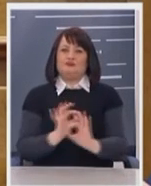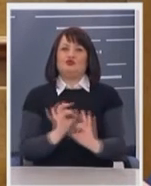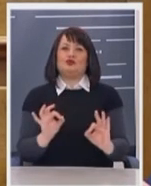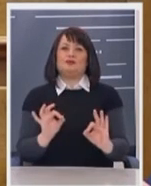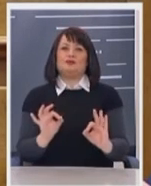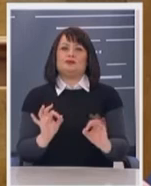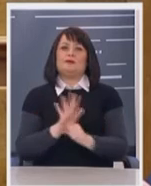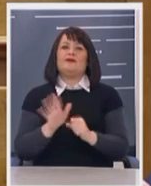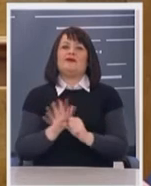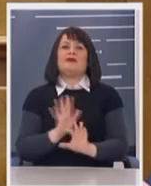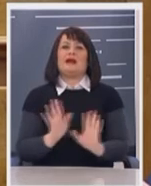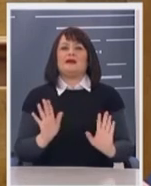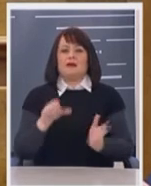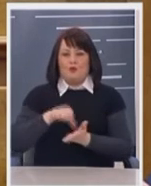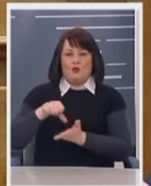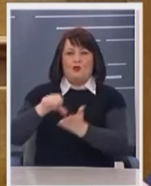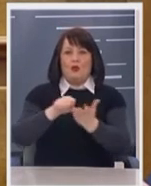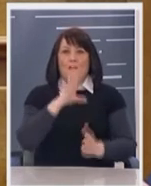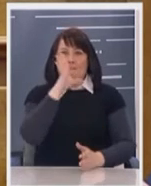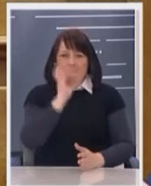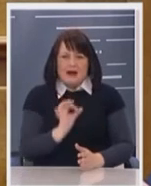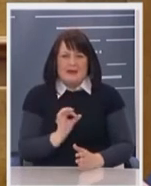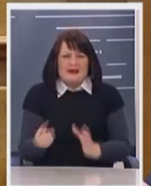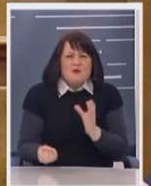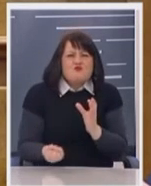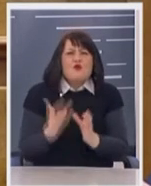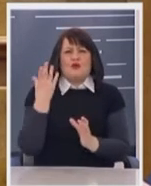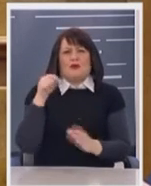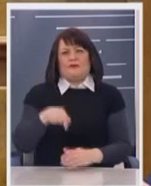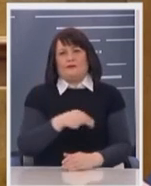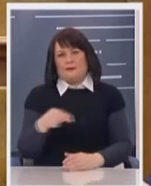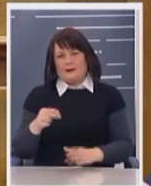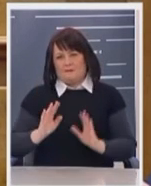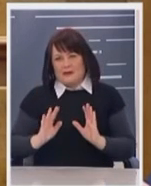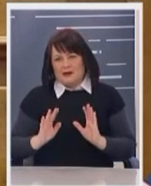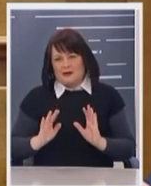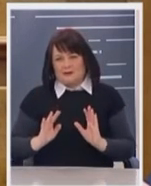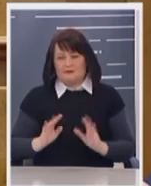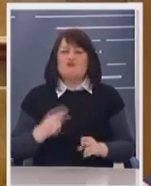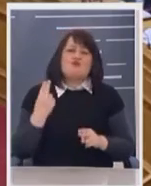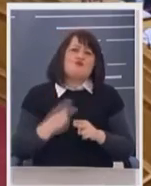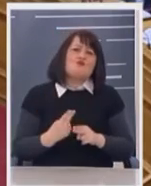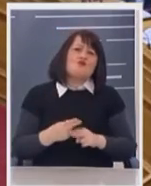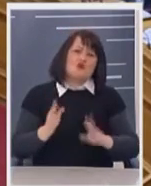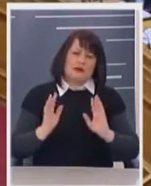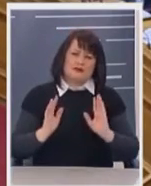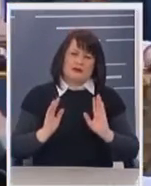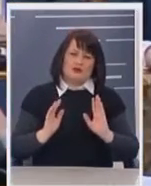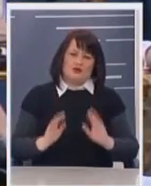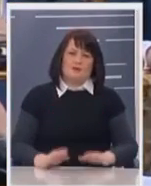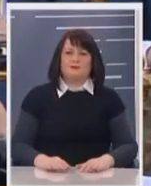κέντρα. Πρόκειται για μια πραγματικά μεγάλη τομή. Μια μεγάλη τομή